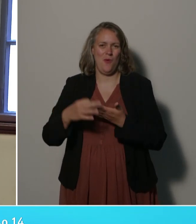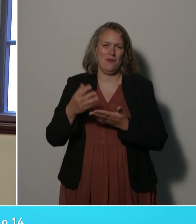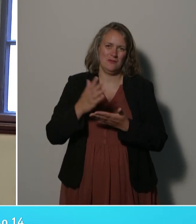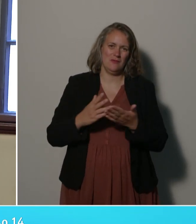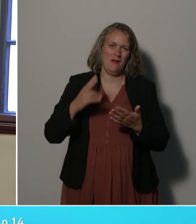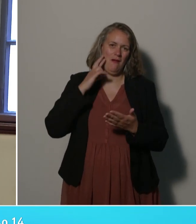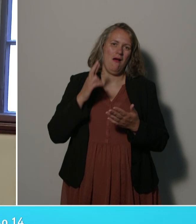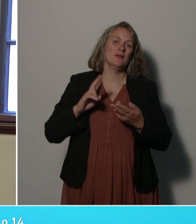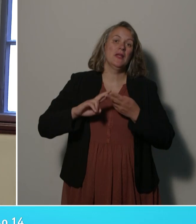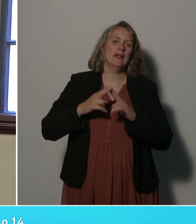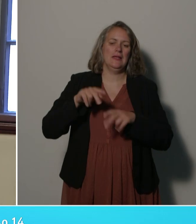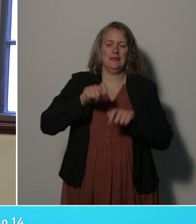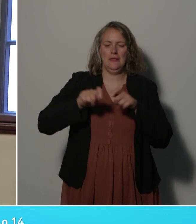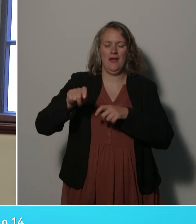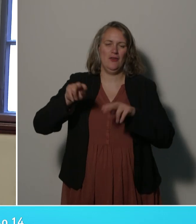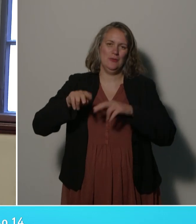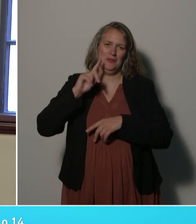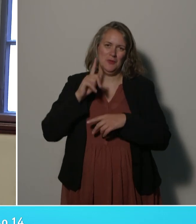Ortsteilratsmitglieder widerspiegelt.